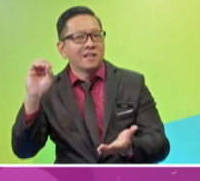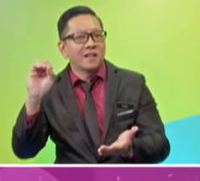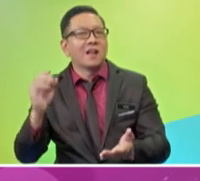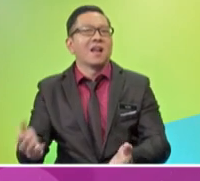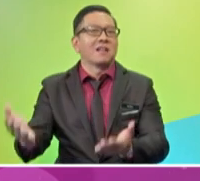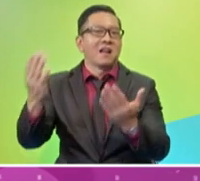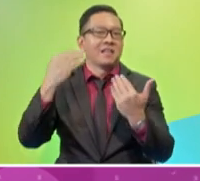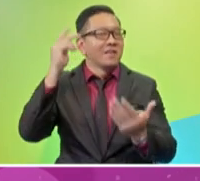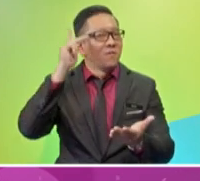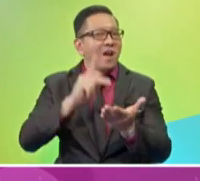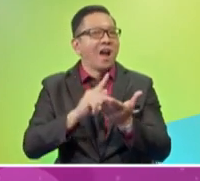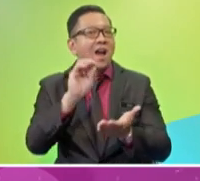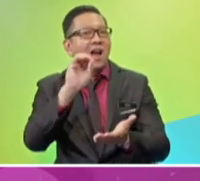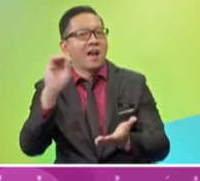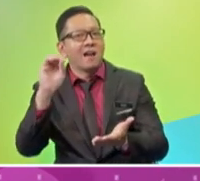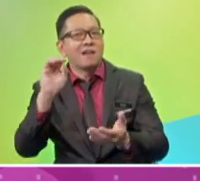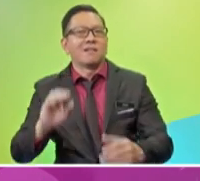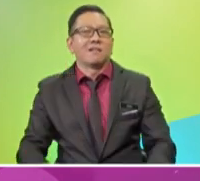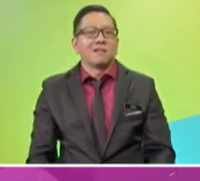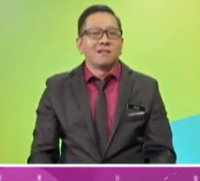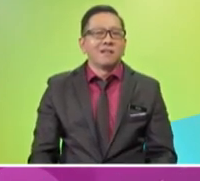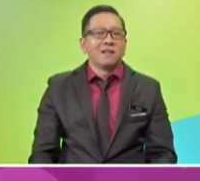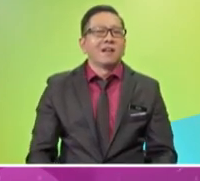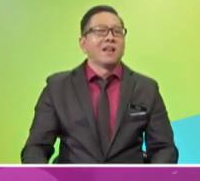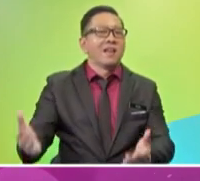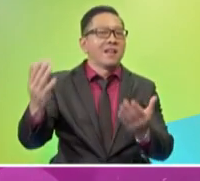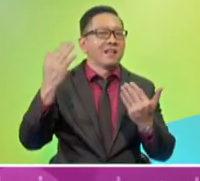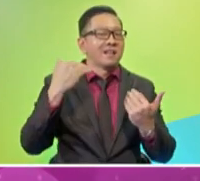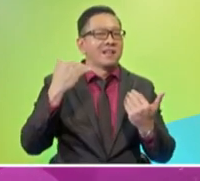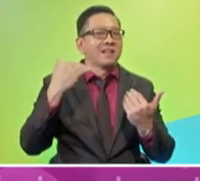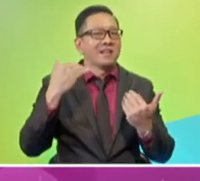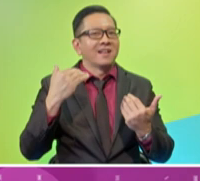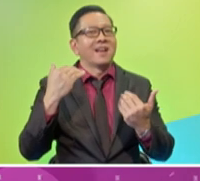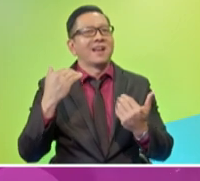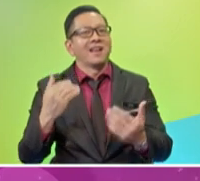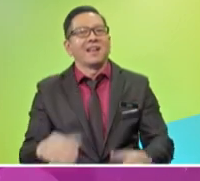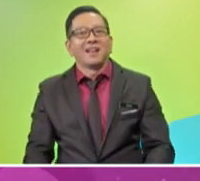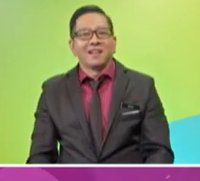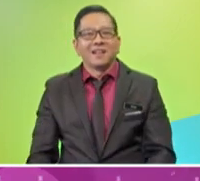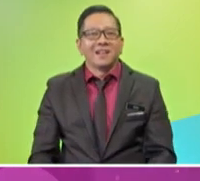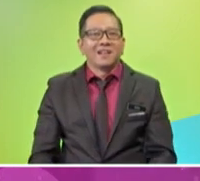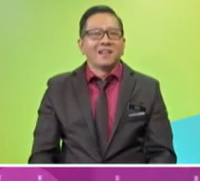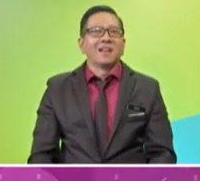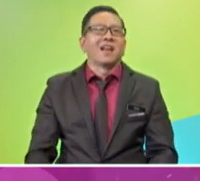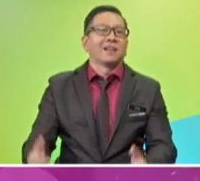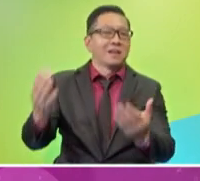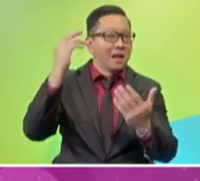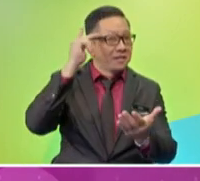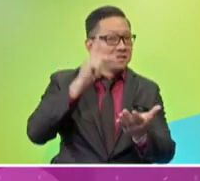mari kenal sifar. Botol kosong. Saya dah masuk dah tadi. Okey, cikgu.